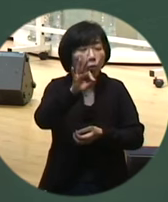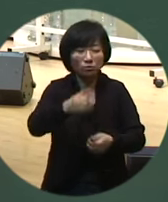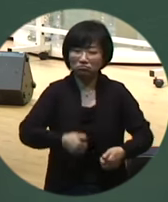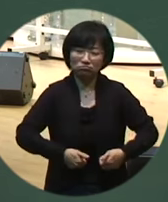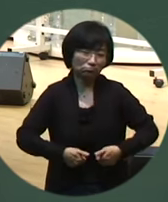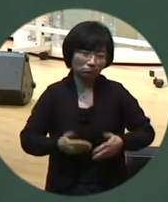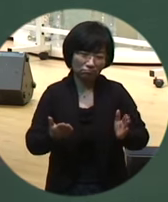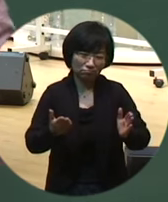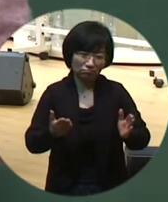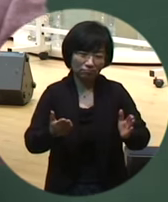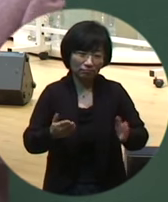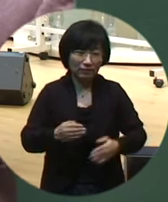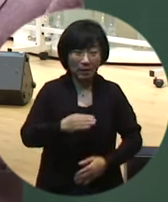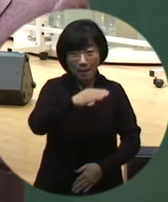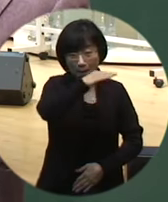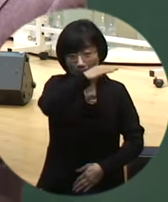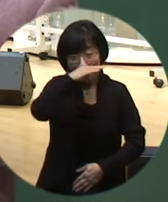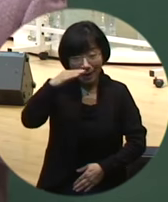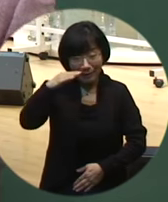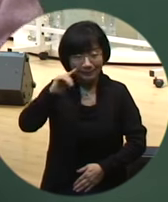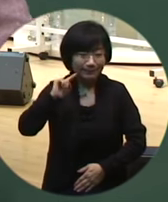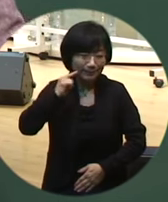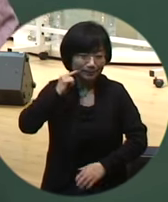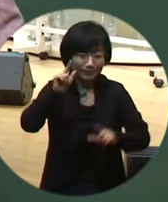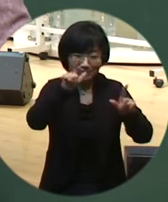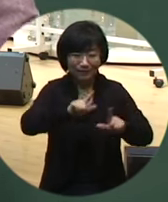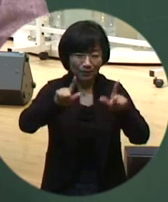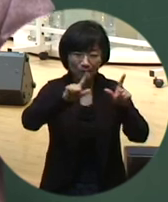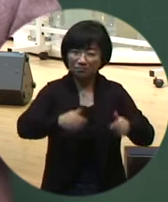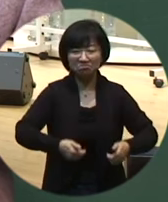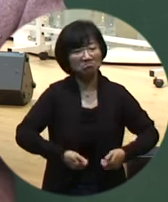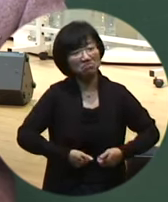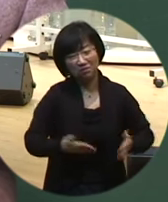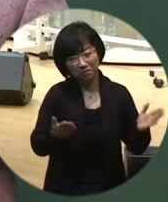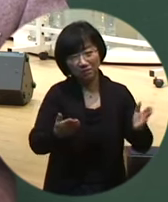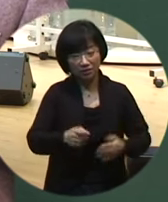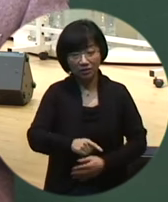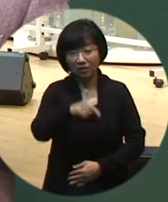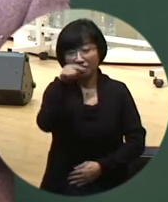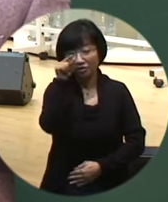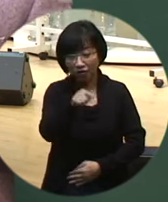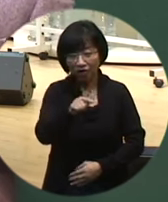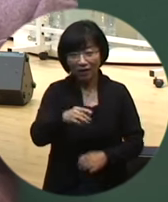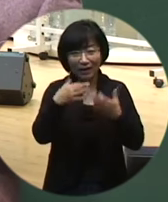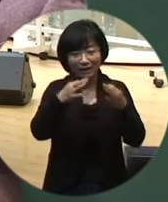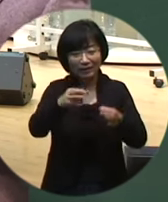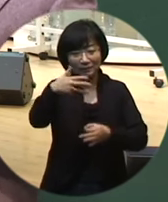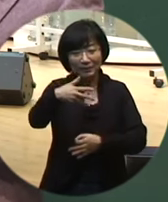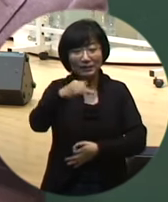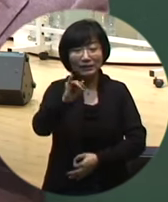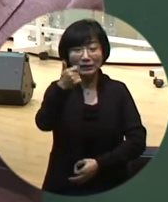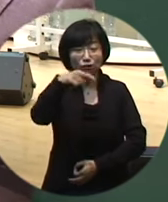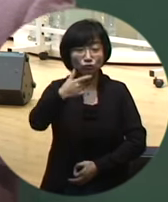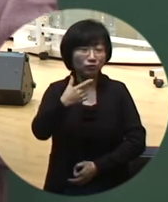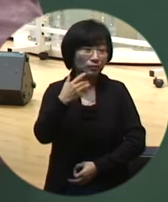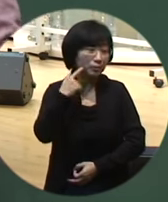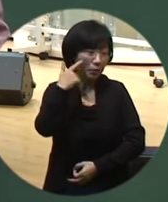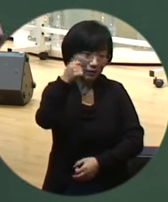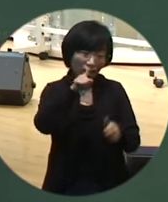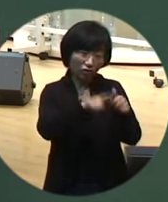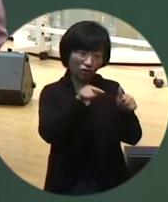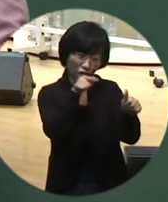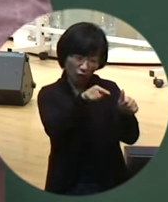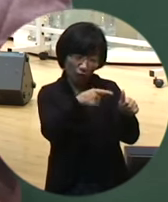money. 바른 생활이 필요한 것이 아니다. It's not upright living. 김치훈 목사에게는 그리스도가 필요하다. What pastor Kim Chi-hoon needs